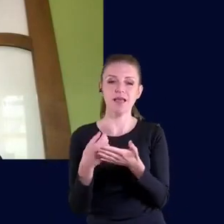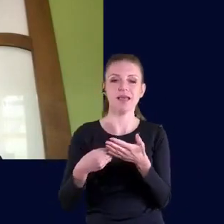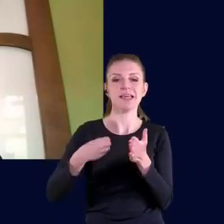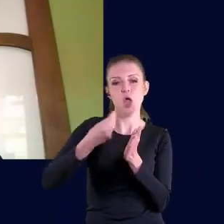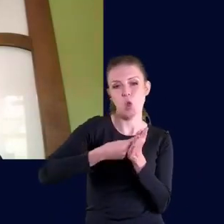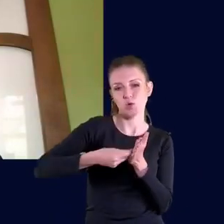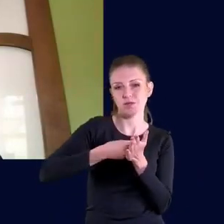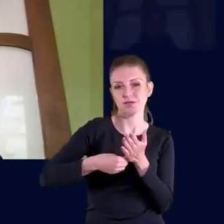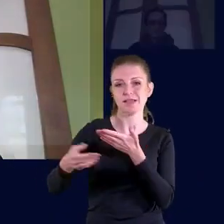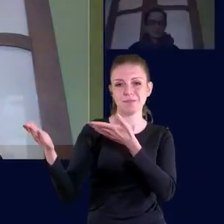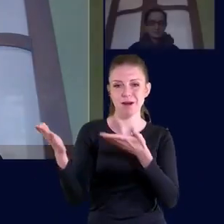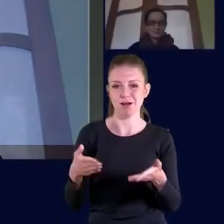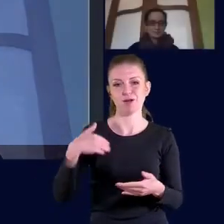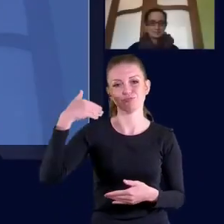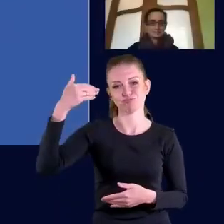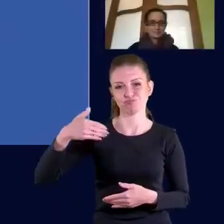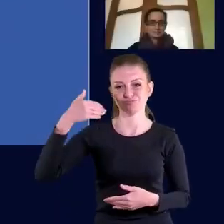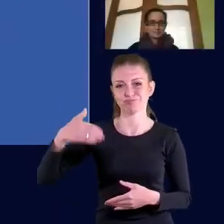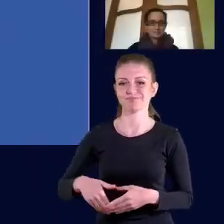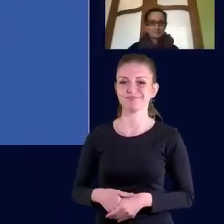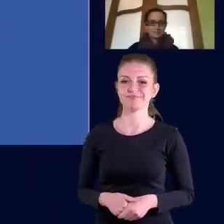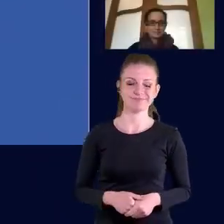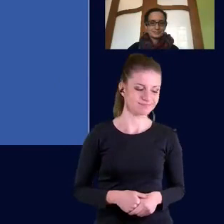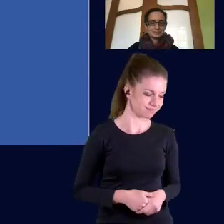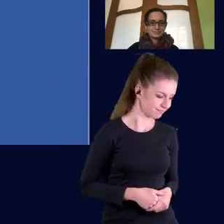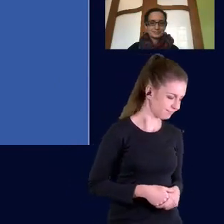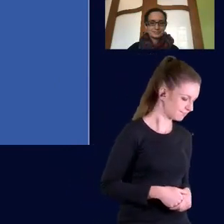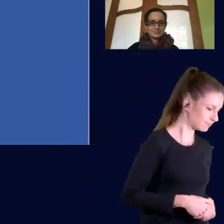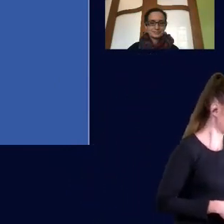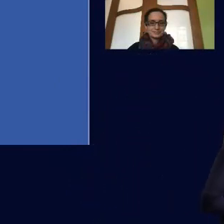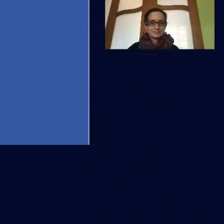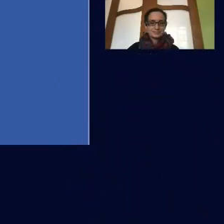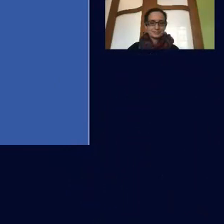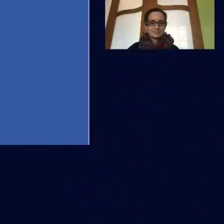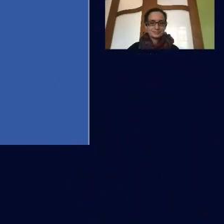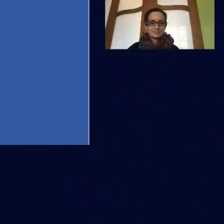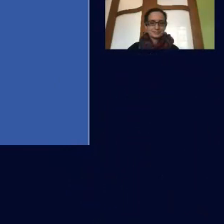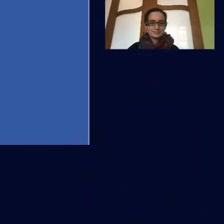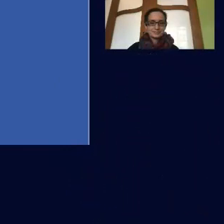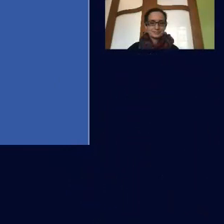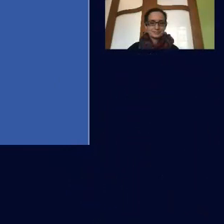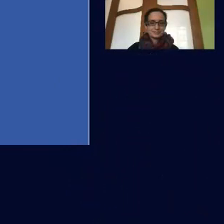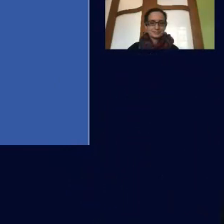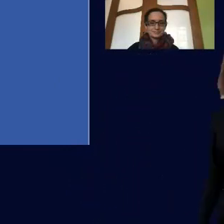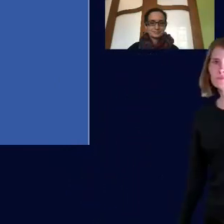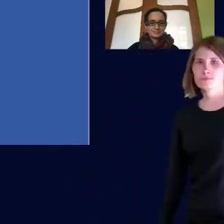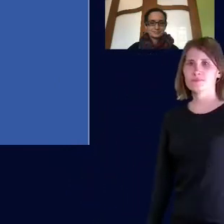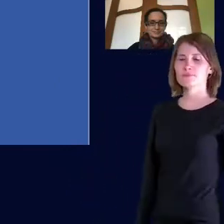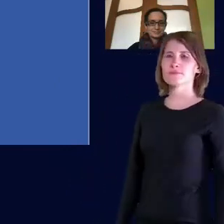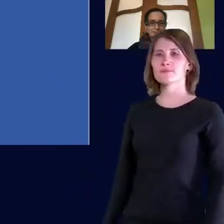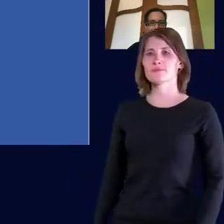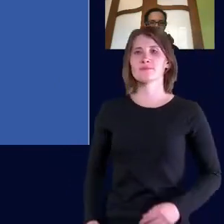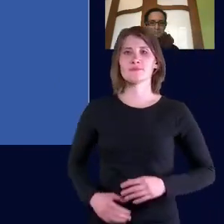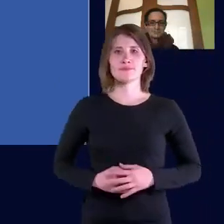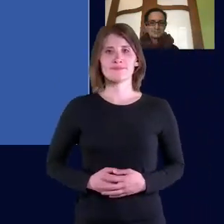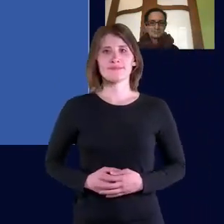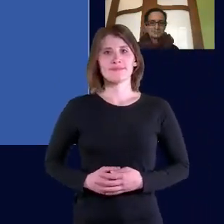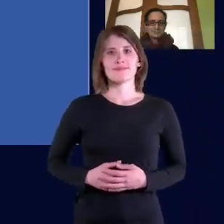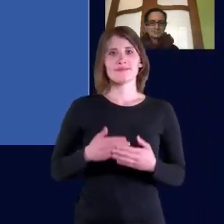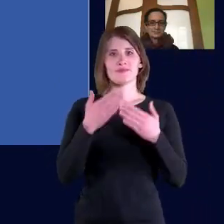zapraszam państwa do przedstawienia tematu Cześć dzień dobry państwu Witamy serdecznie